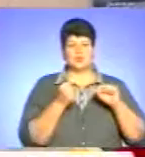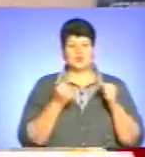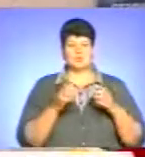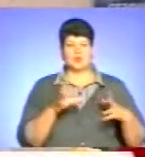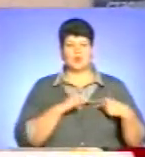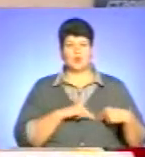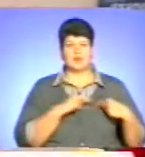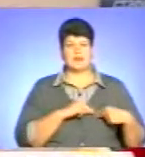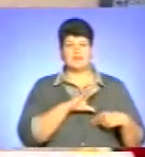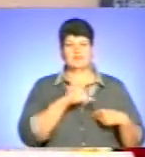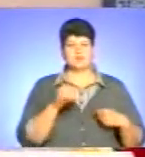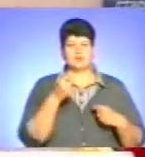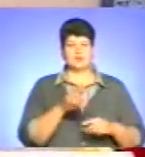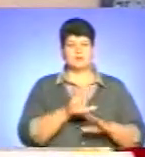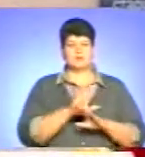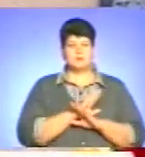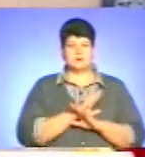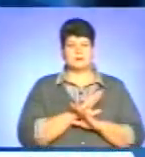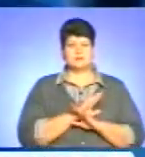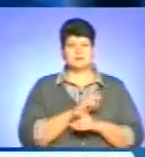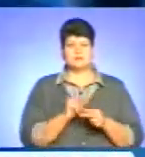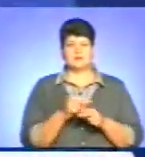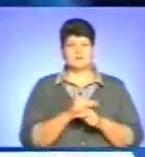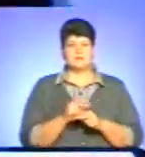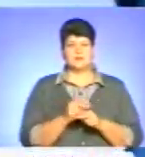Для всіх його смерть – непоправна втрата.